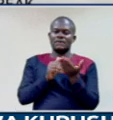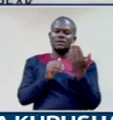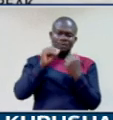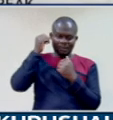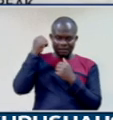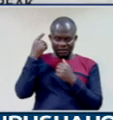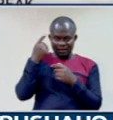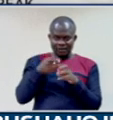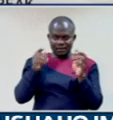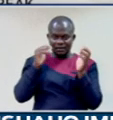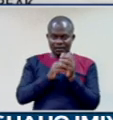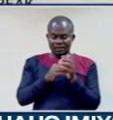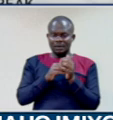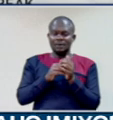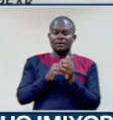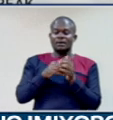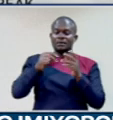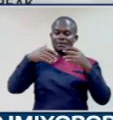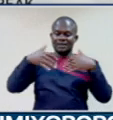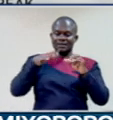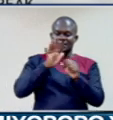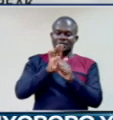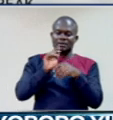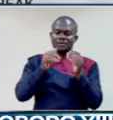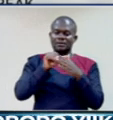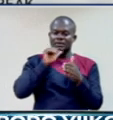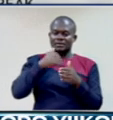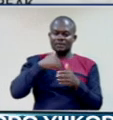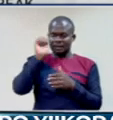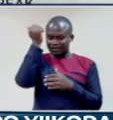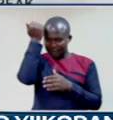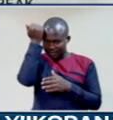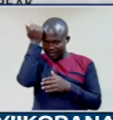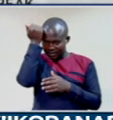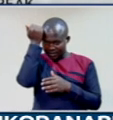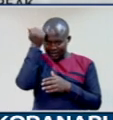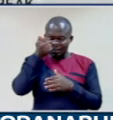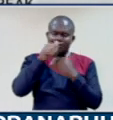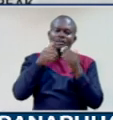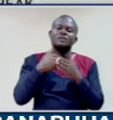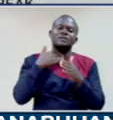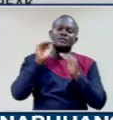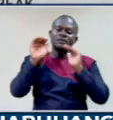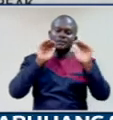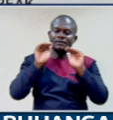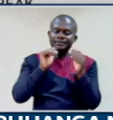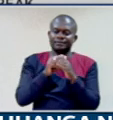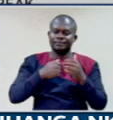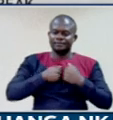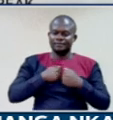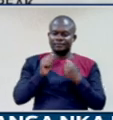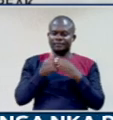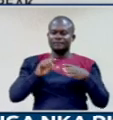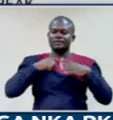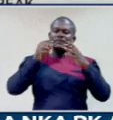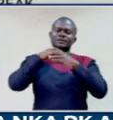barabyumva. Gusa birahenze cyane ku badafite assurance. Ngira ngo ni nacyo nari ngiye kubabaza, aho abanyarwanda bari